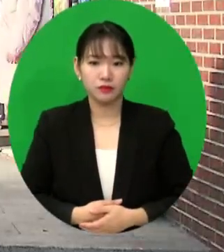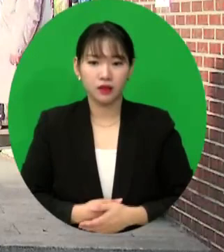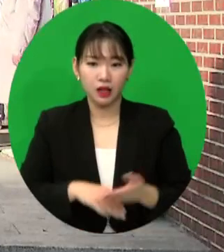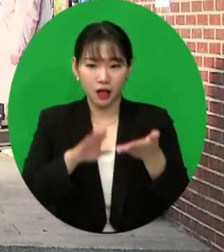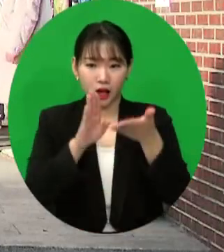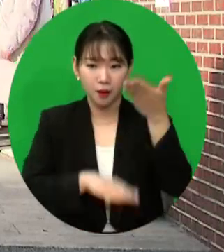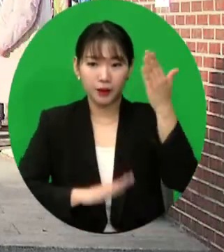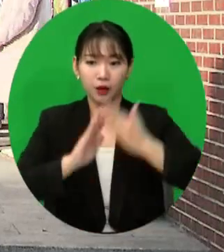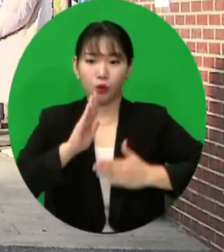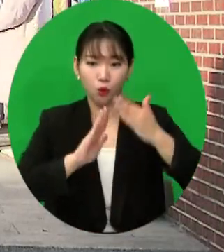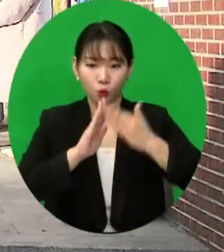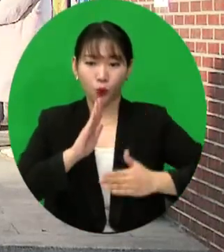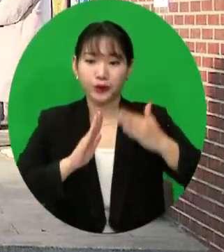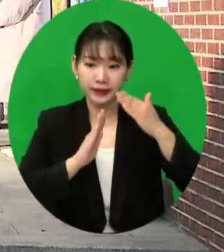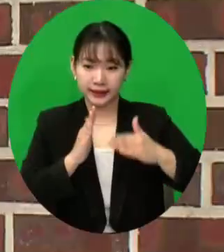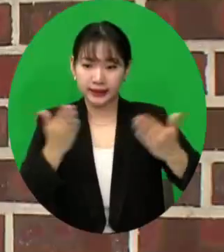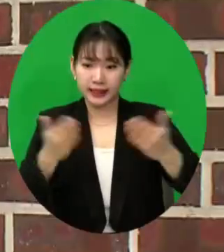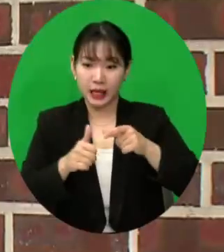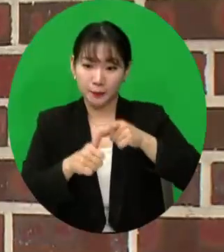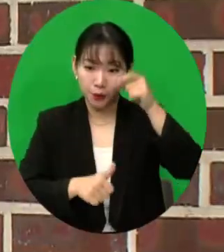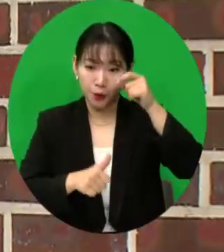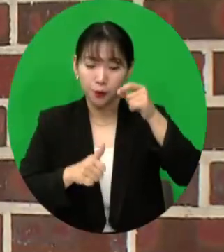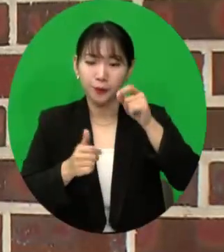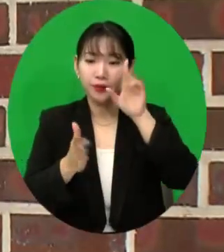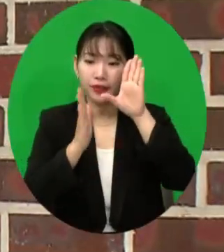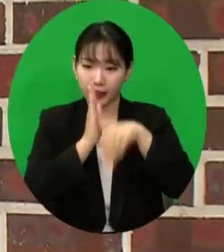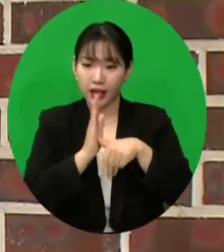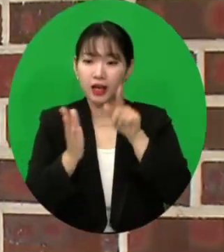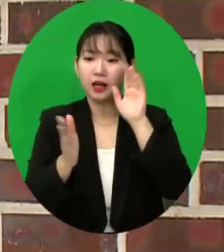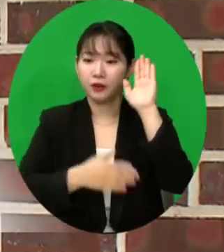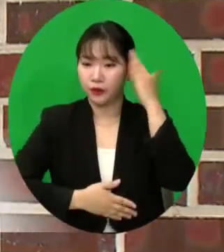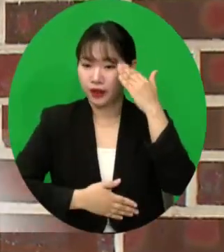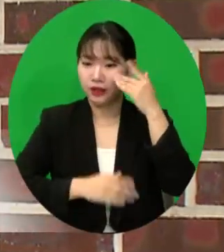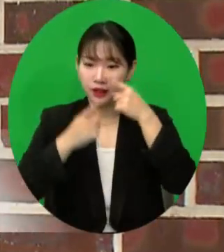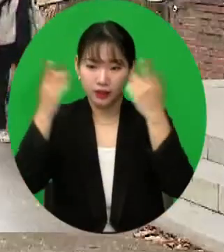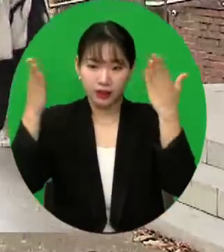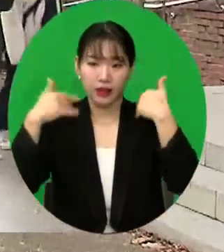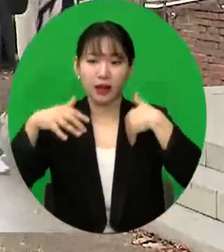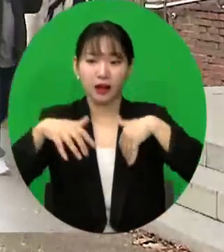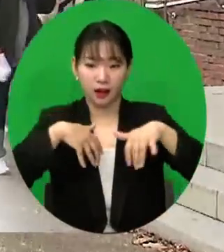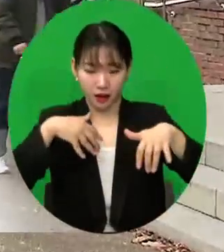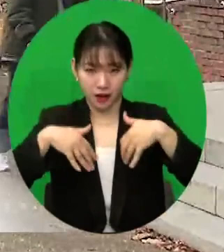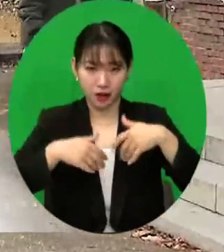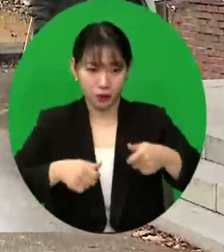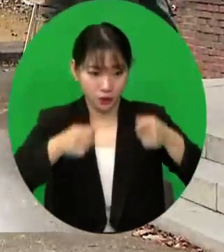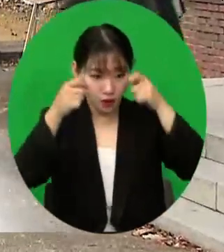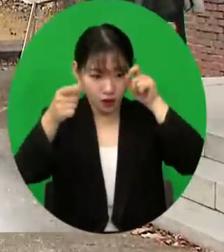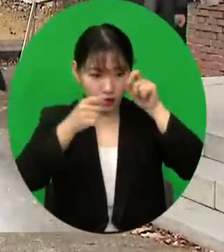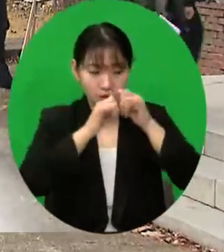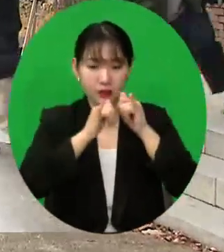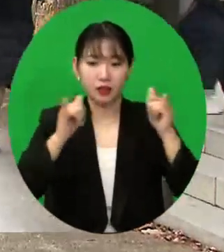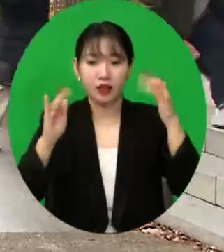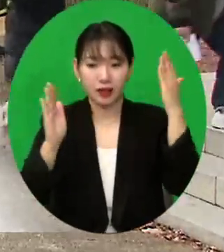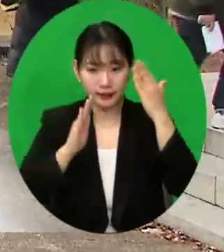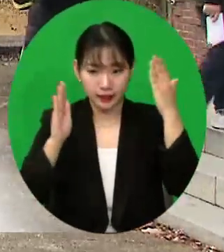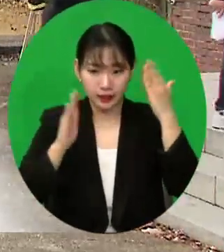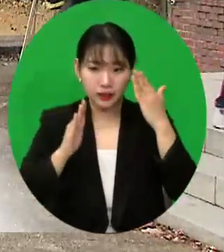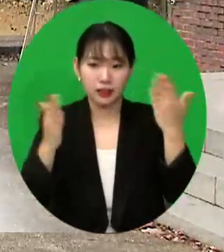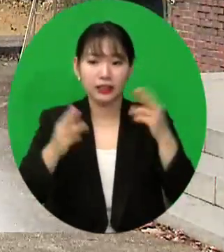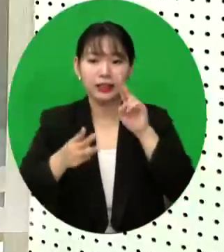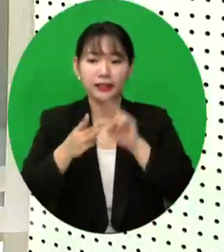하반기 본격적인 공채 시즌을 맞은 대학가입니다. 졸업을 앞둔 학생들이 대학 내 일자리 센터의 문을